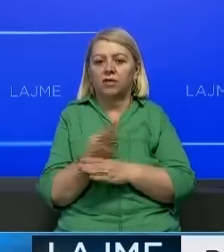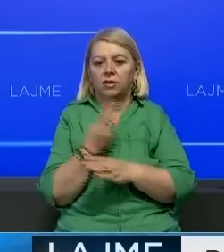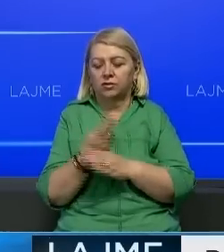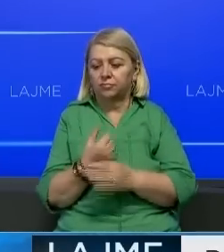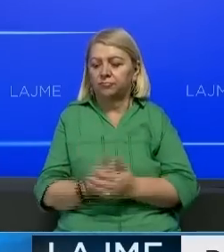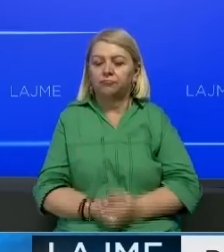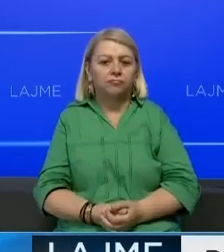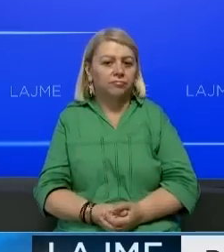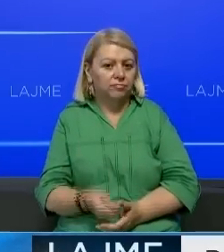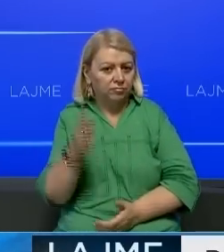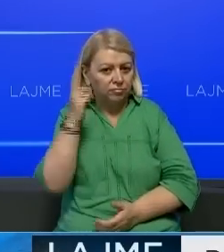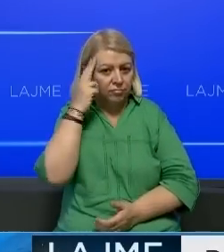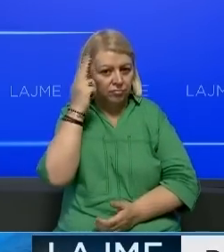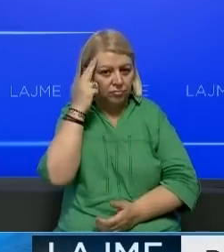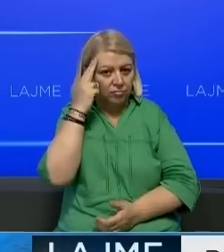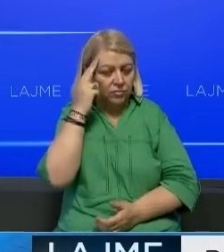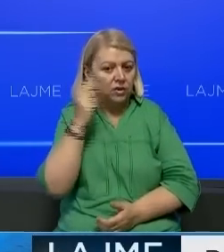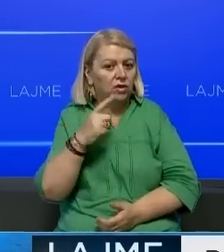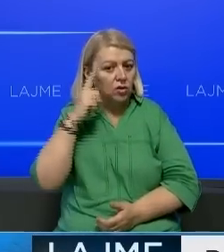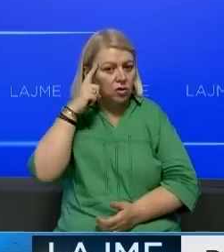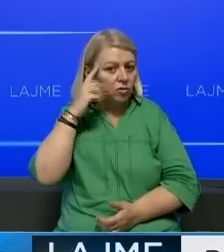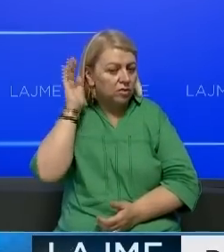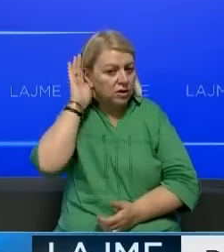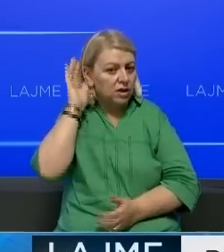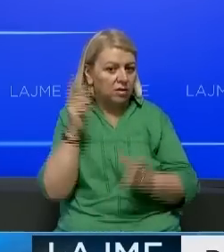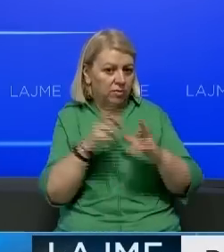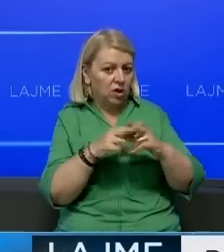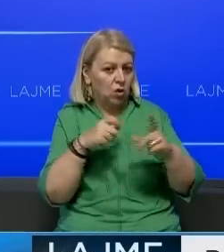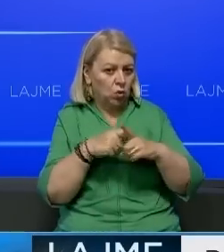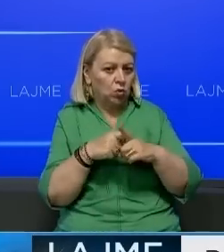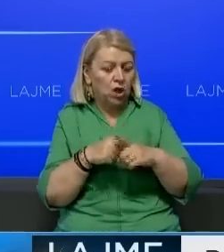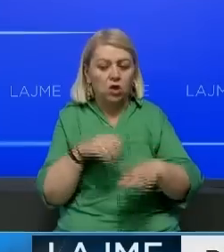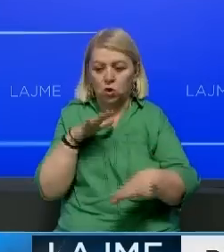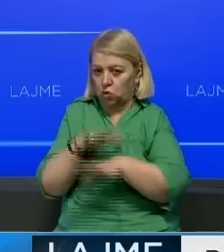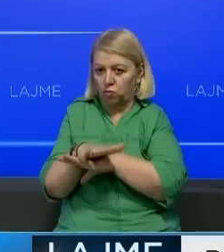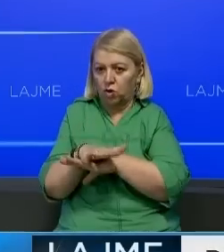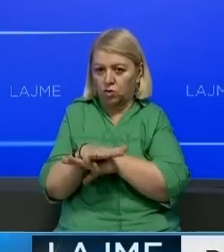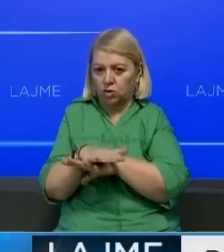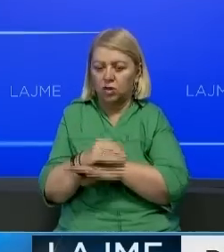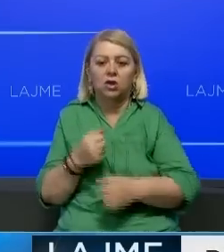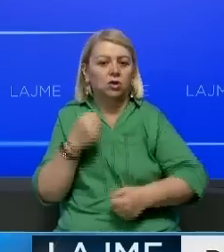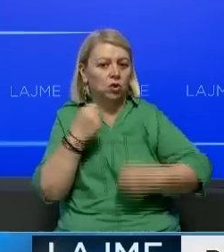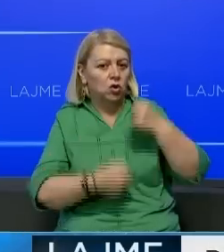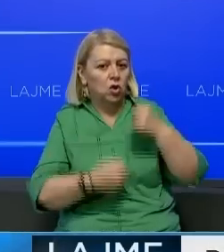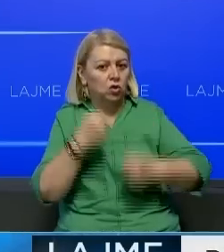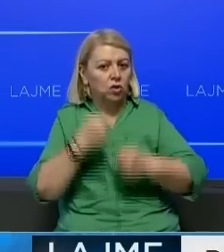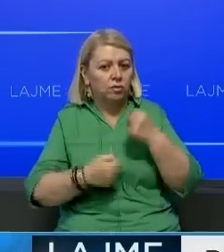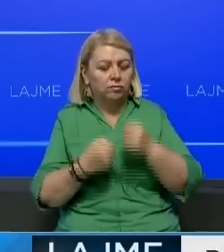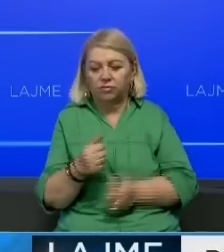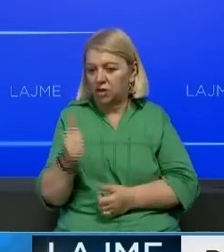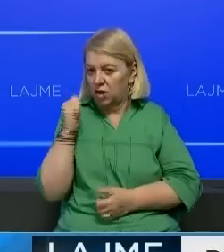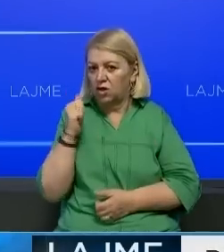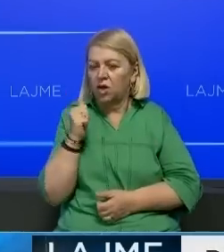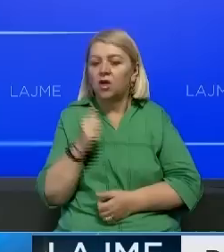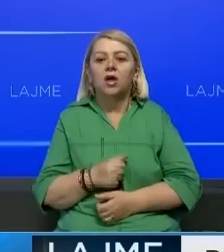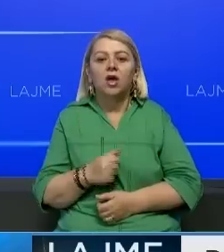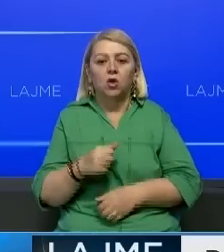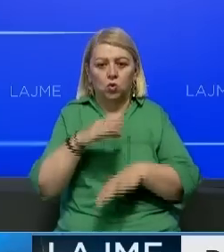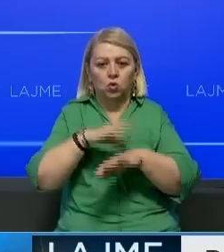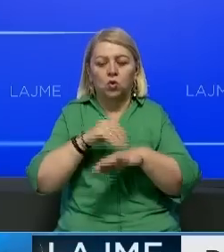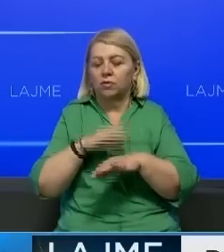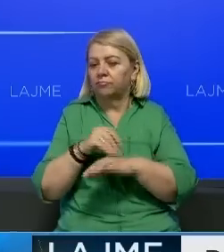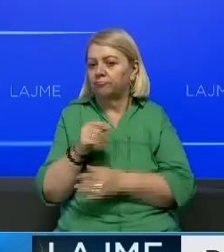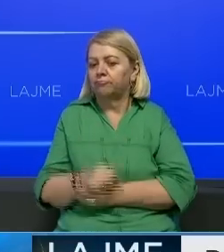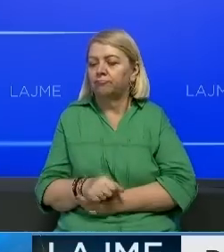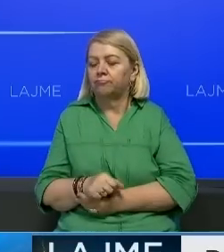I më njëhershëm ka qenë reagimi i kryeministrit Albin Kurti ndaj sulmit i cili po trajtohet si akt terrorist që ka ndodhur mbrëmë në Oslo. Ai nëpërmjet